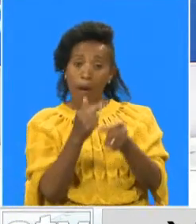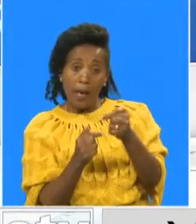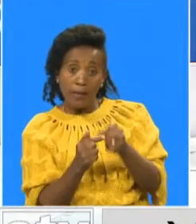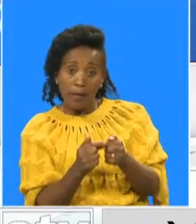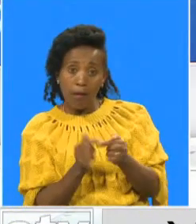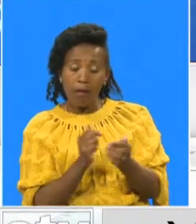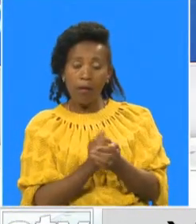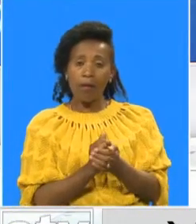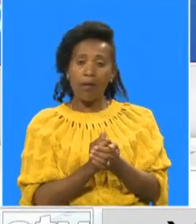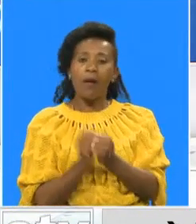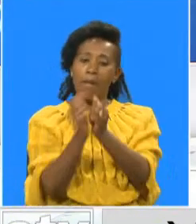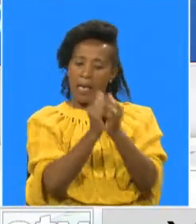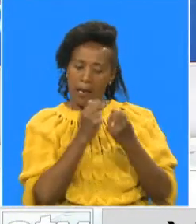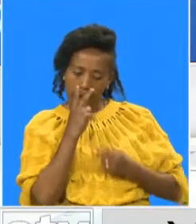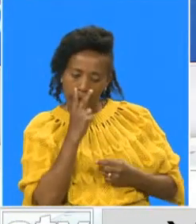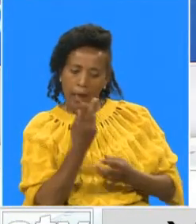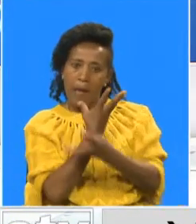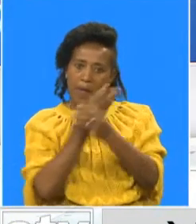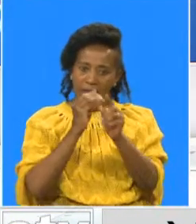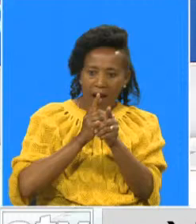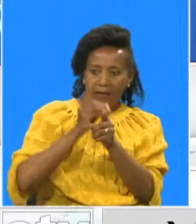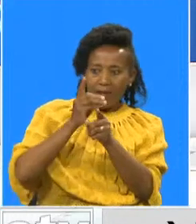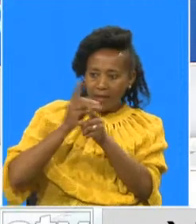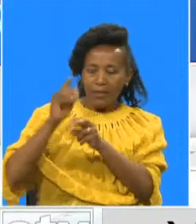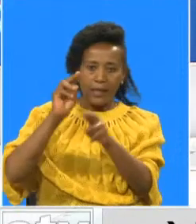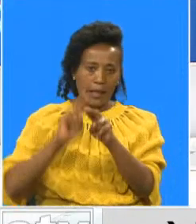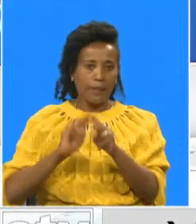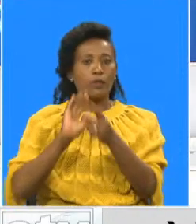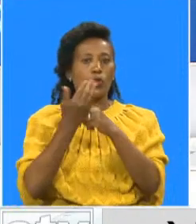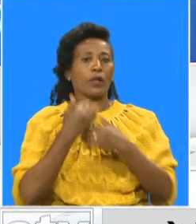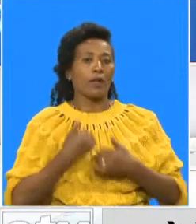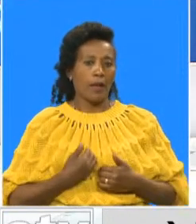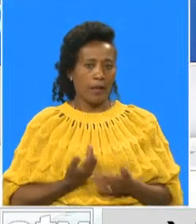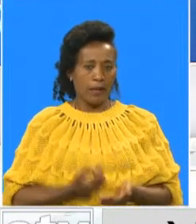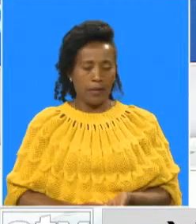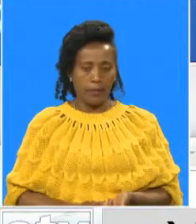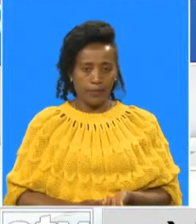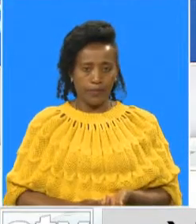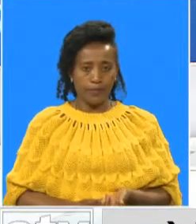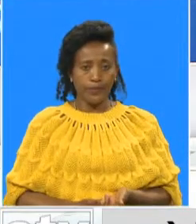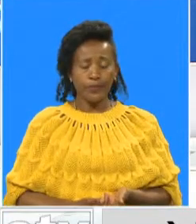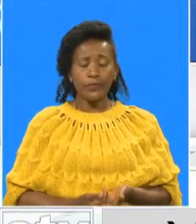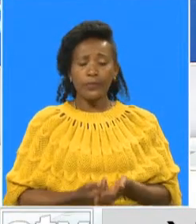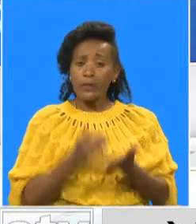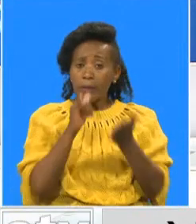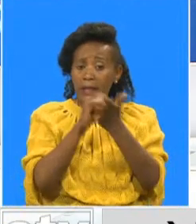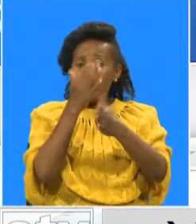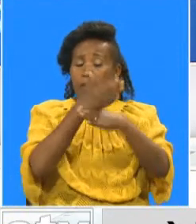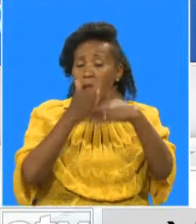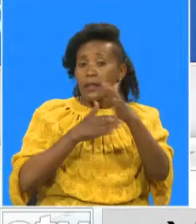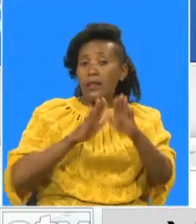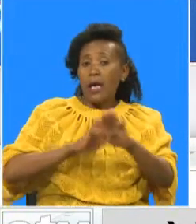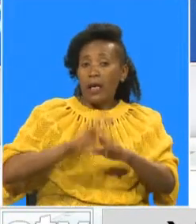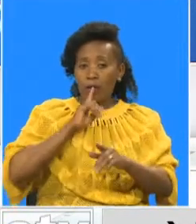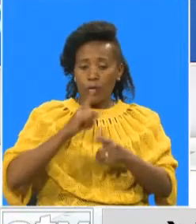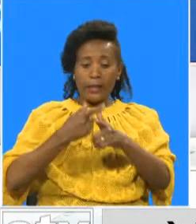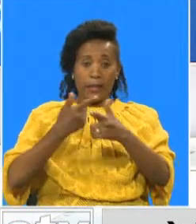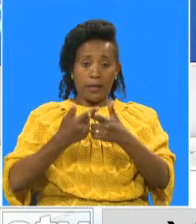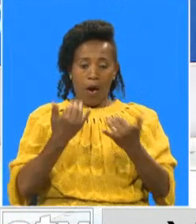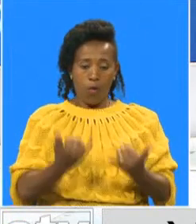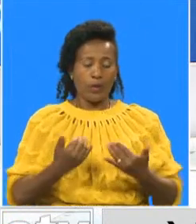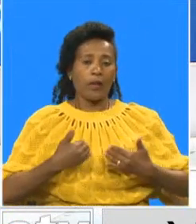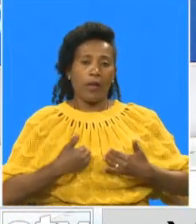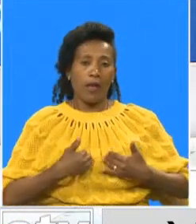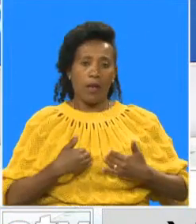በጋራ እየታየ መፍትሄ አቅጣጫ የሚቀመጥበት ሁኔታ አለ። በዚህ ደረጃ ላይ ነው እንግዲህ አሁን